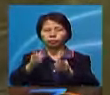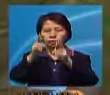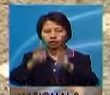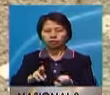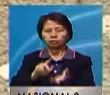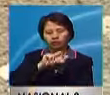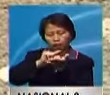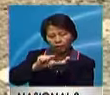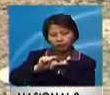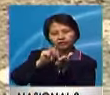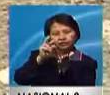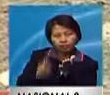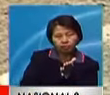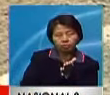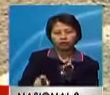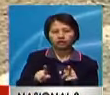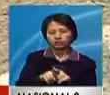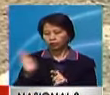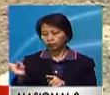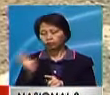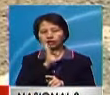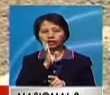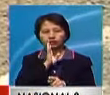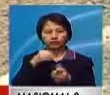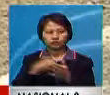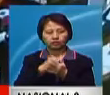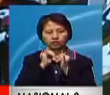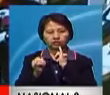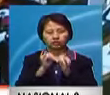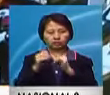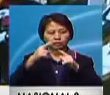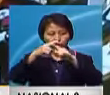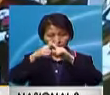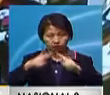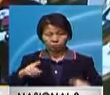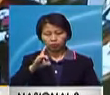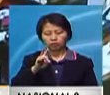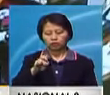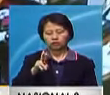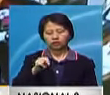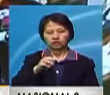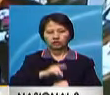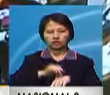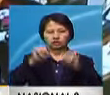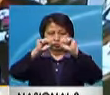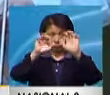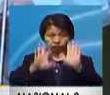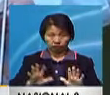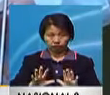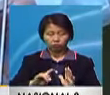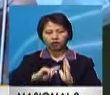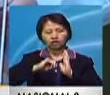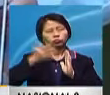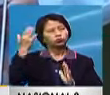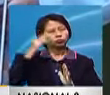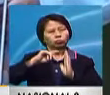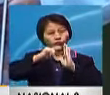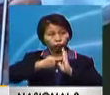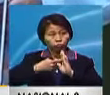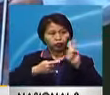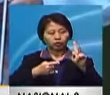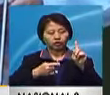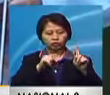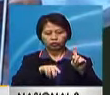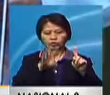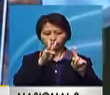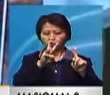rakyat berpendapatan rendah. Beliau berkata demikian ketika dalam persidangan Dewan Undangan Negeri DUN di Shah Alam. Sejak mula dilaksanakan pada